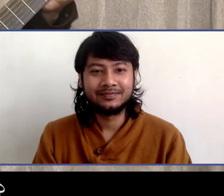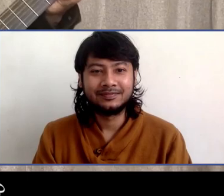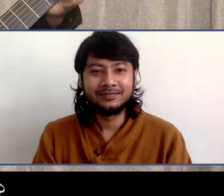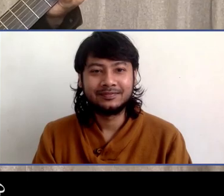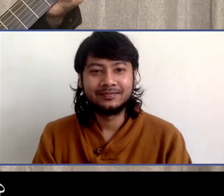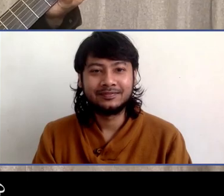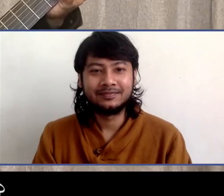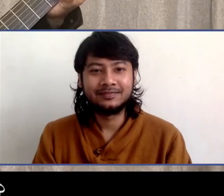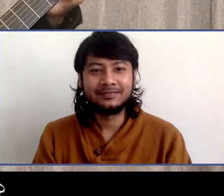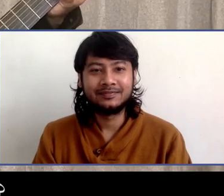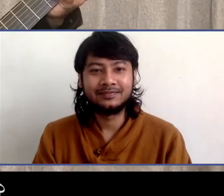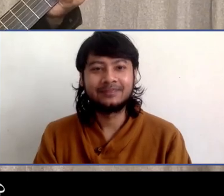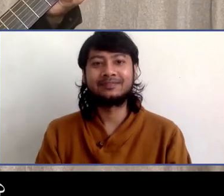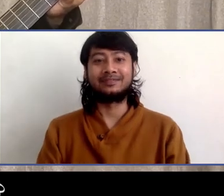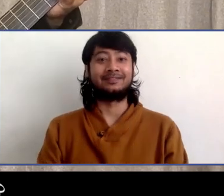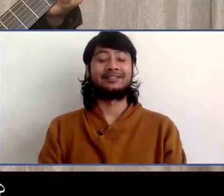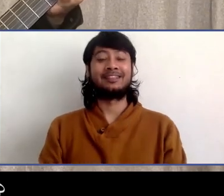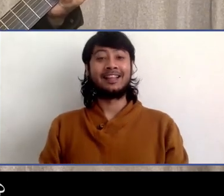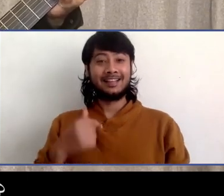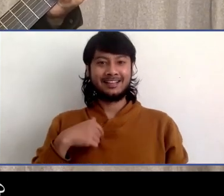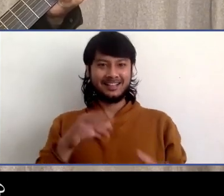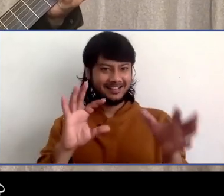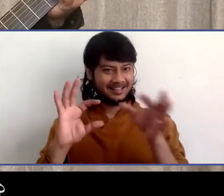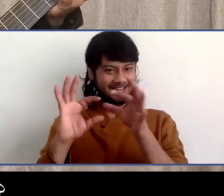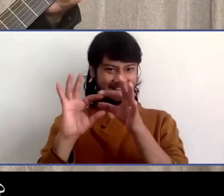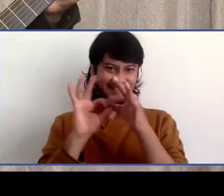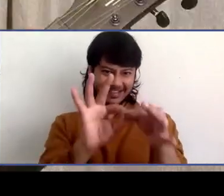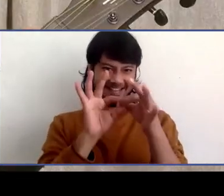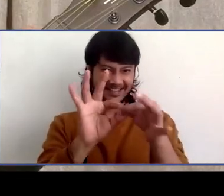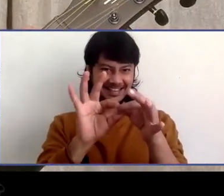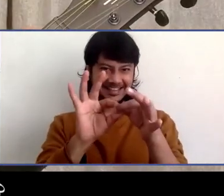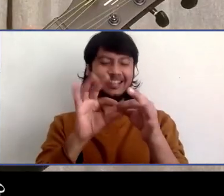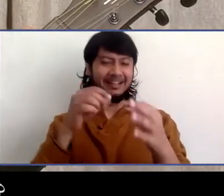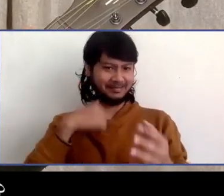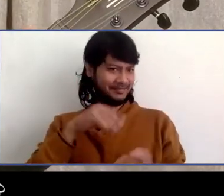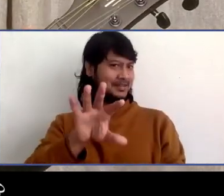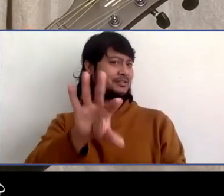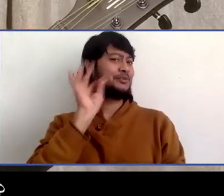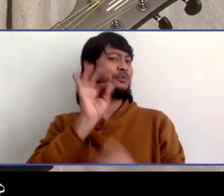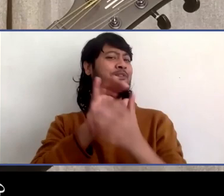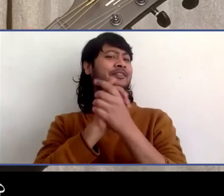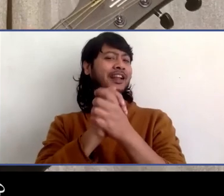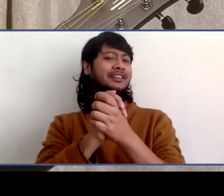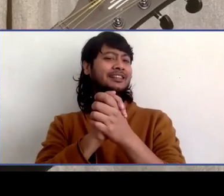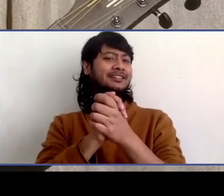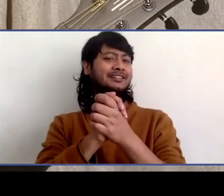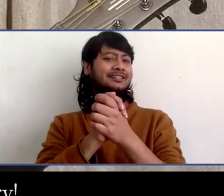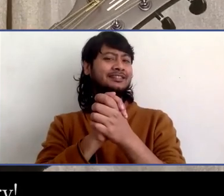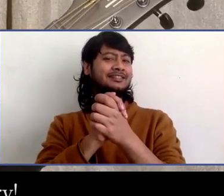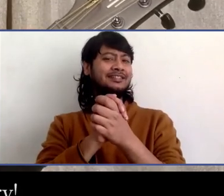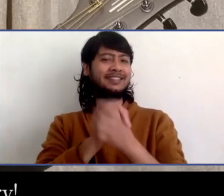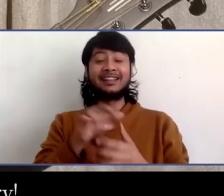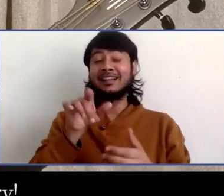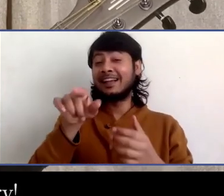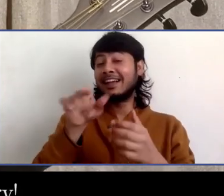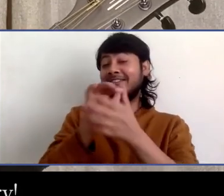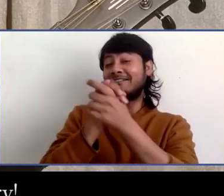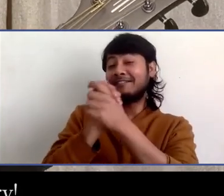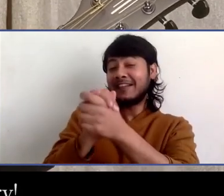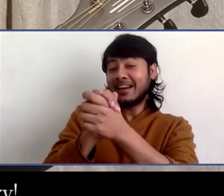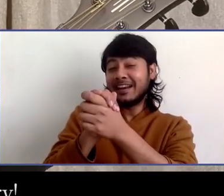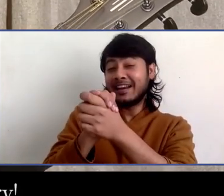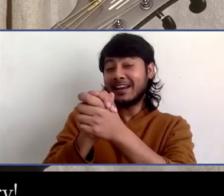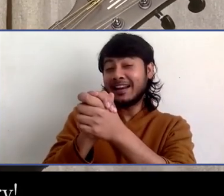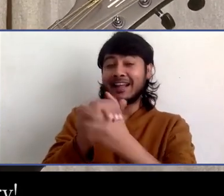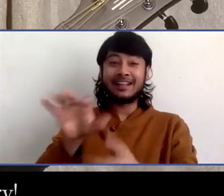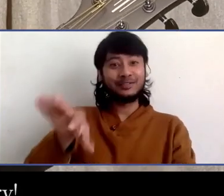ये यारी है हमने चुनी, ये यारी है हमने चुनी, या कहानी है ये